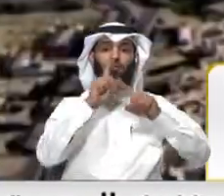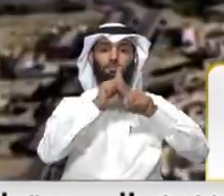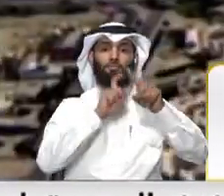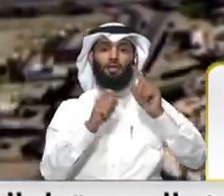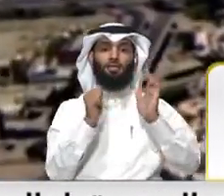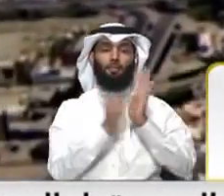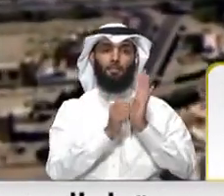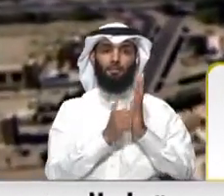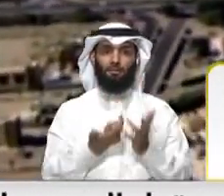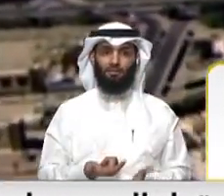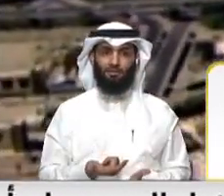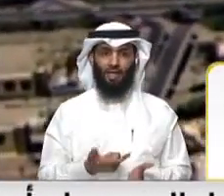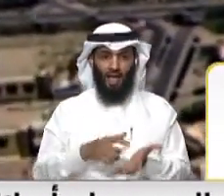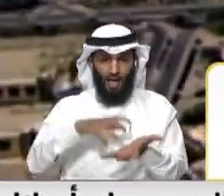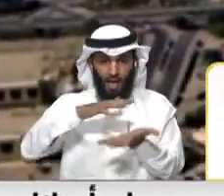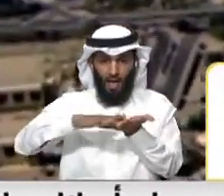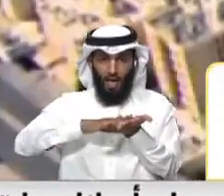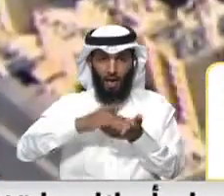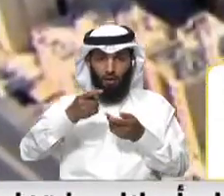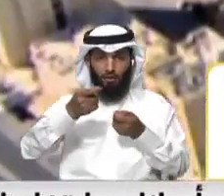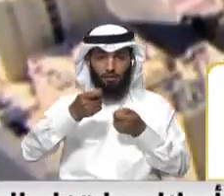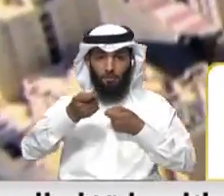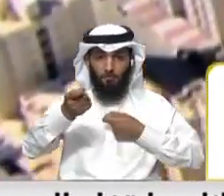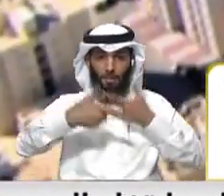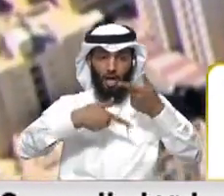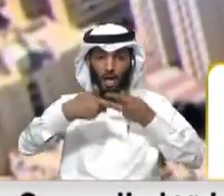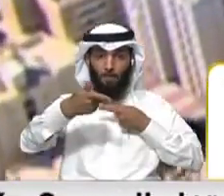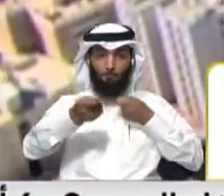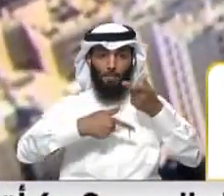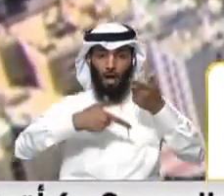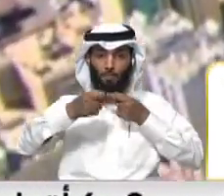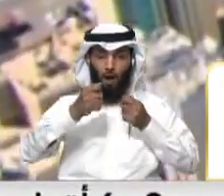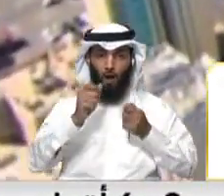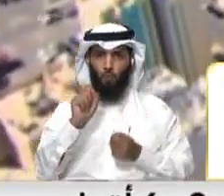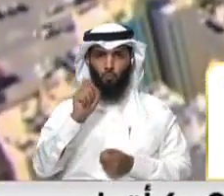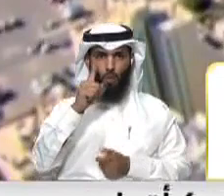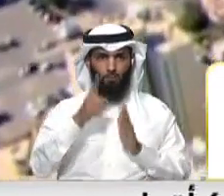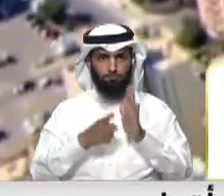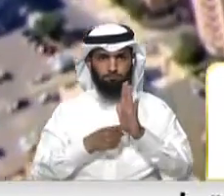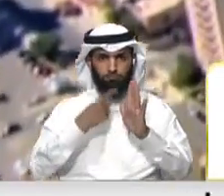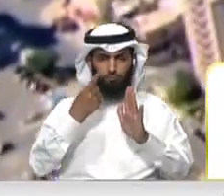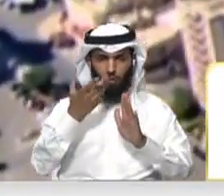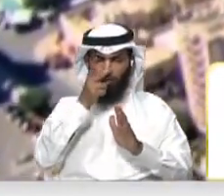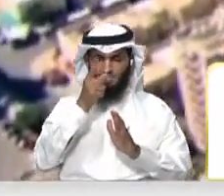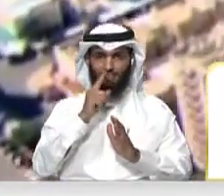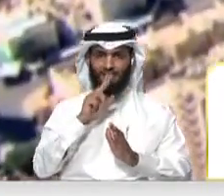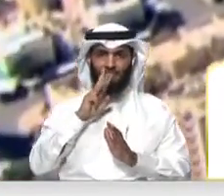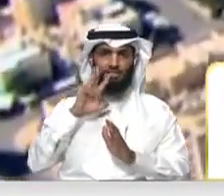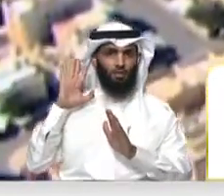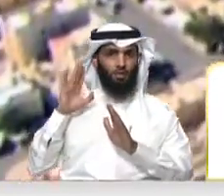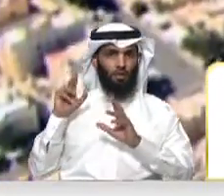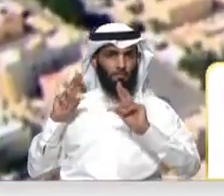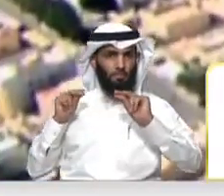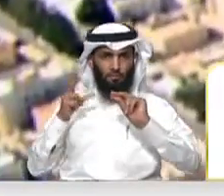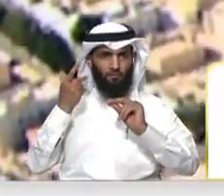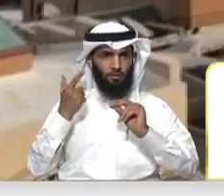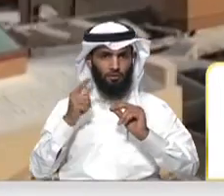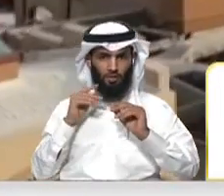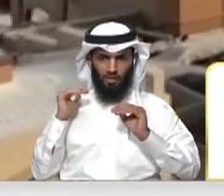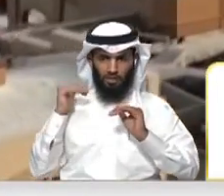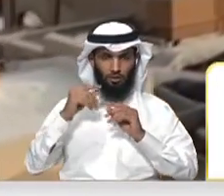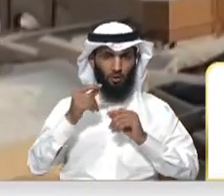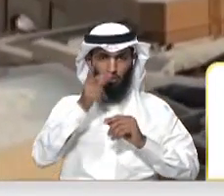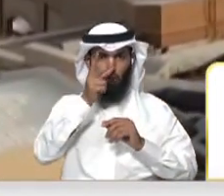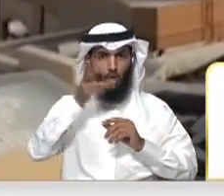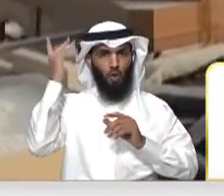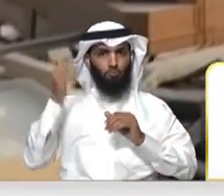استحوذ العقار التجاري على النسبه الاعلى من القيمه المتداوله الاجماليه خلال تداولات مايو 2024 وجاء